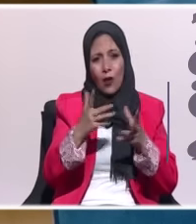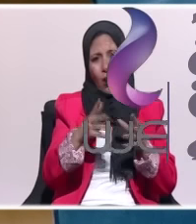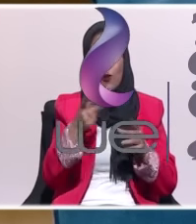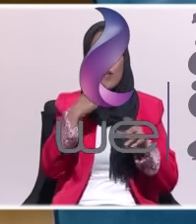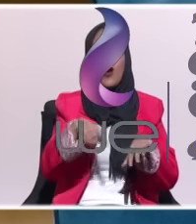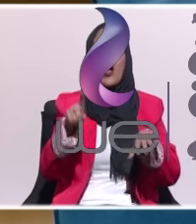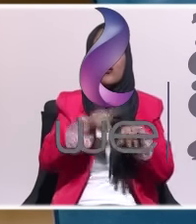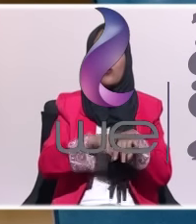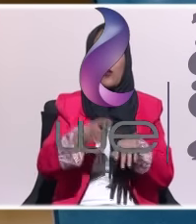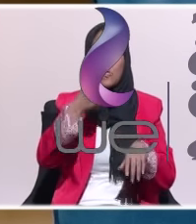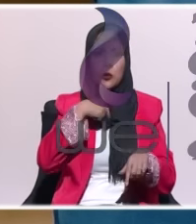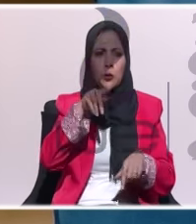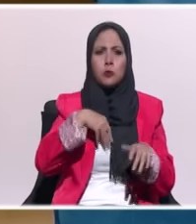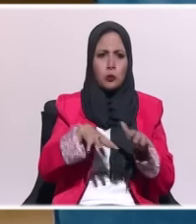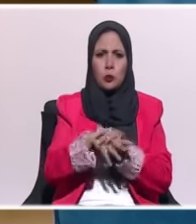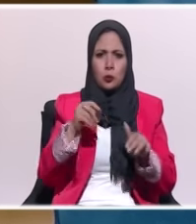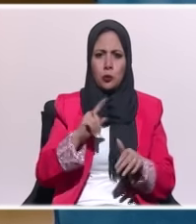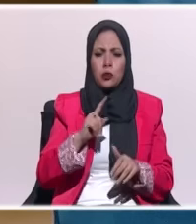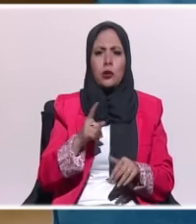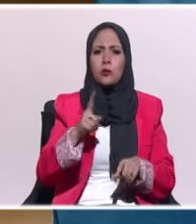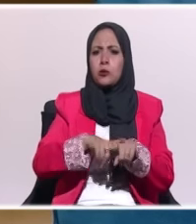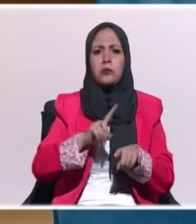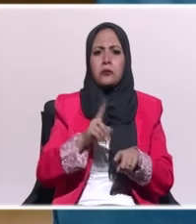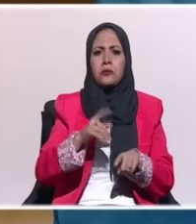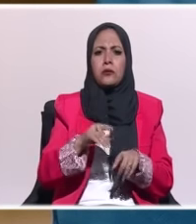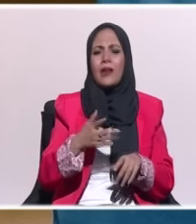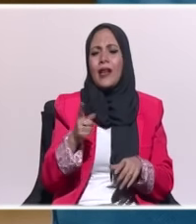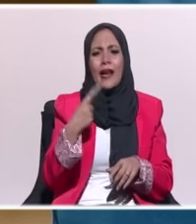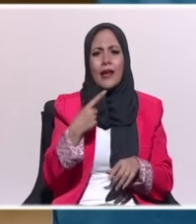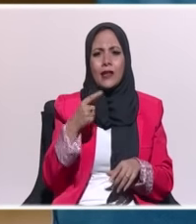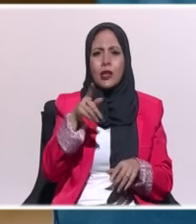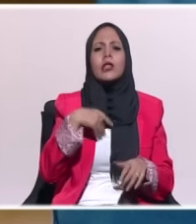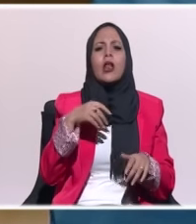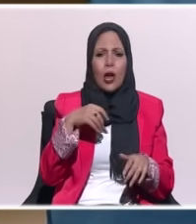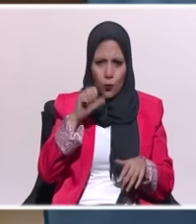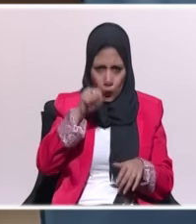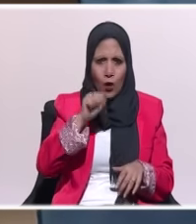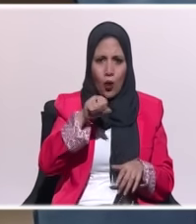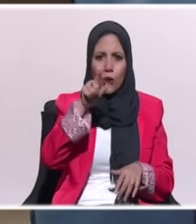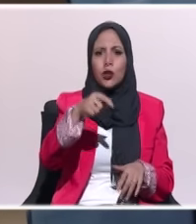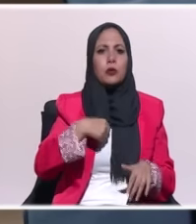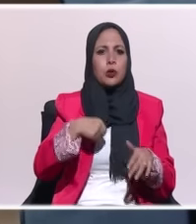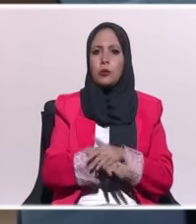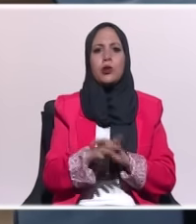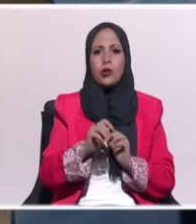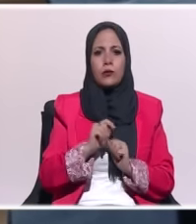بيه. راحت قالت لي ما ده شيء طبيعي، انت فعلا مش بنت اختي.